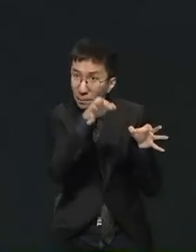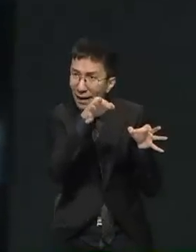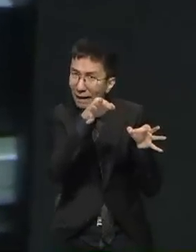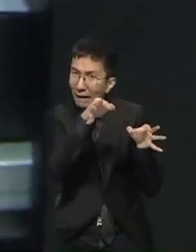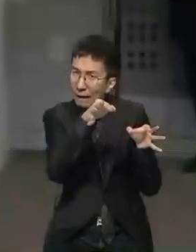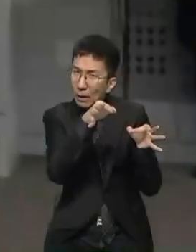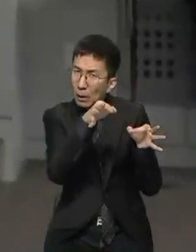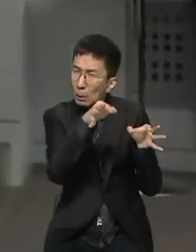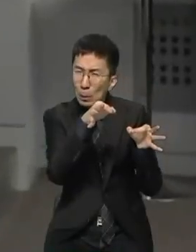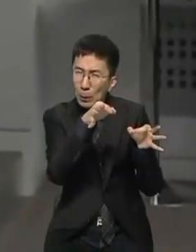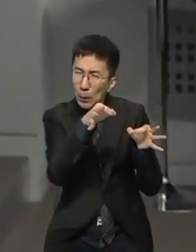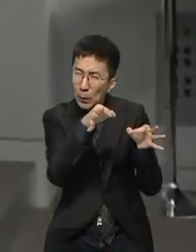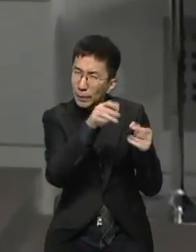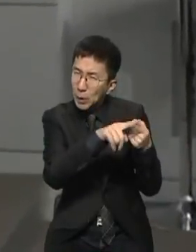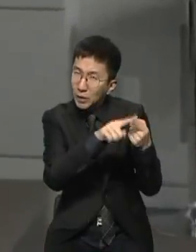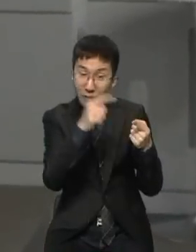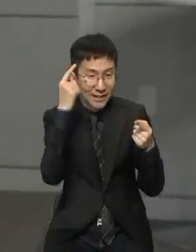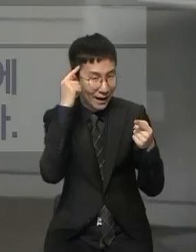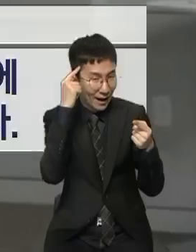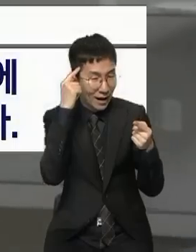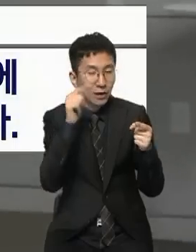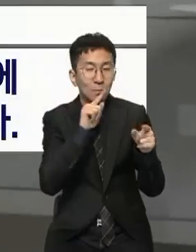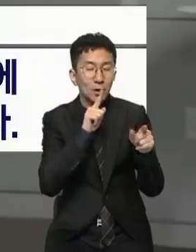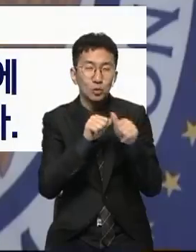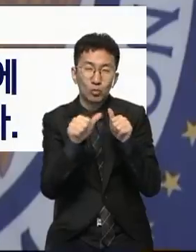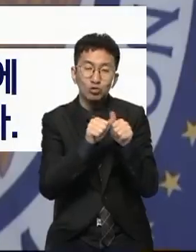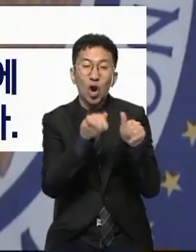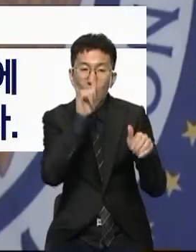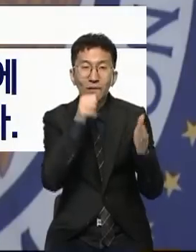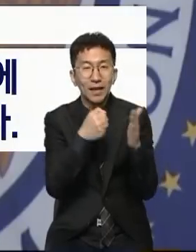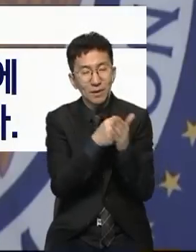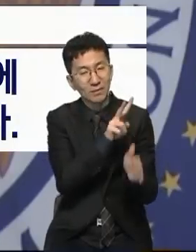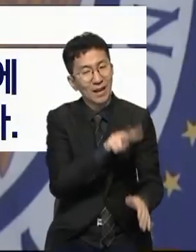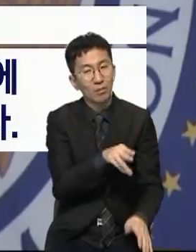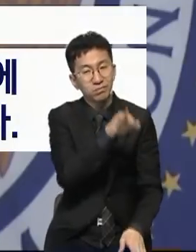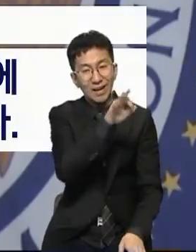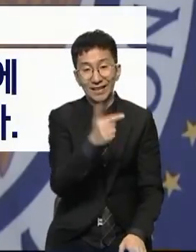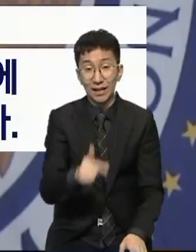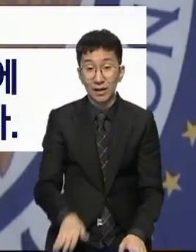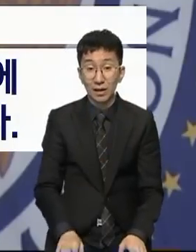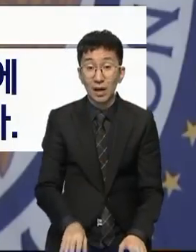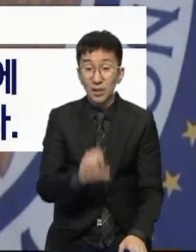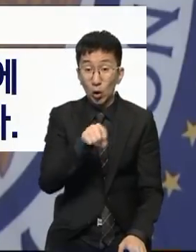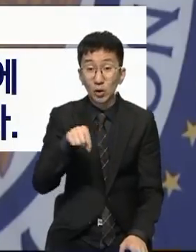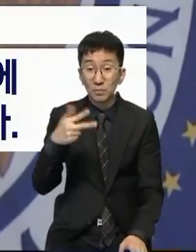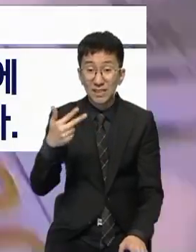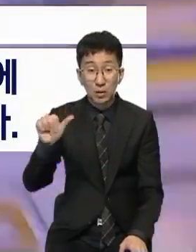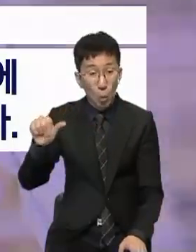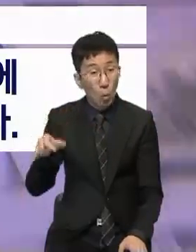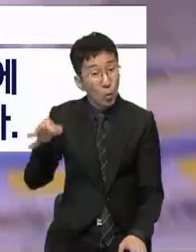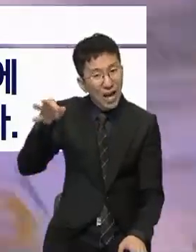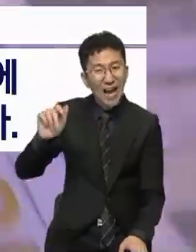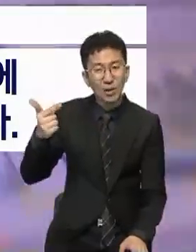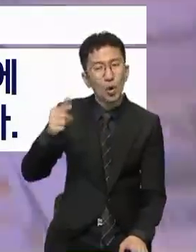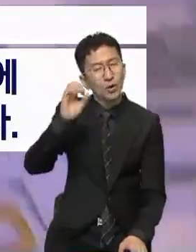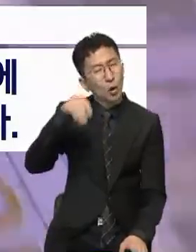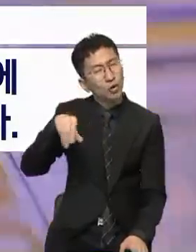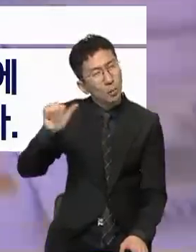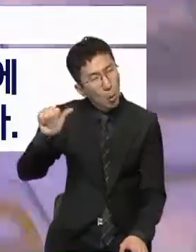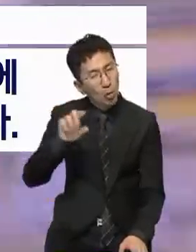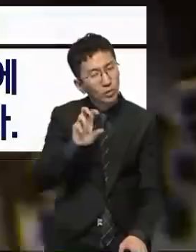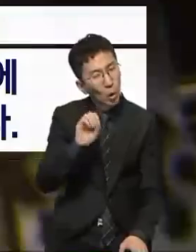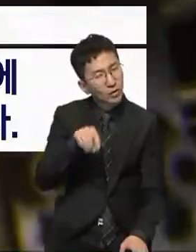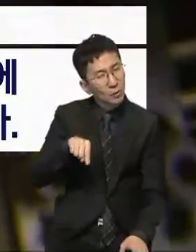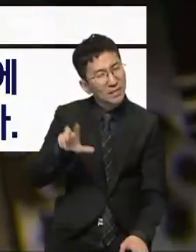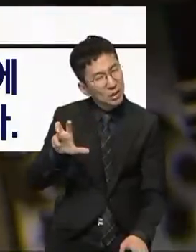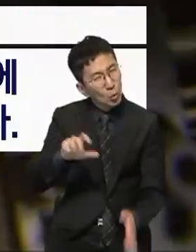돌아선 겁니다. Instead of taking those three-quarter percentage point super-size chunks, they may dial that down, maybe raise